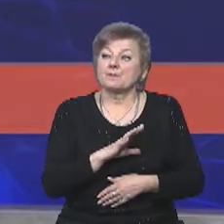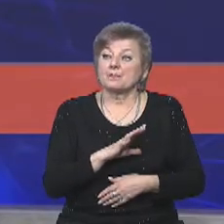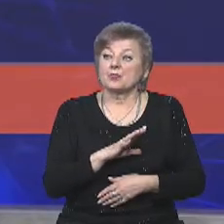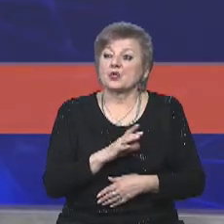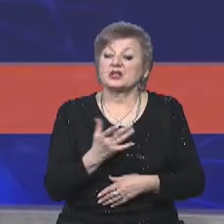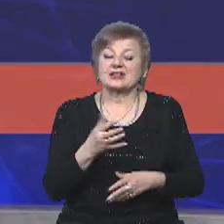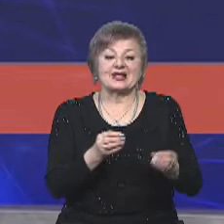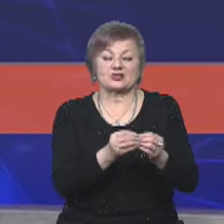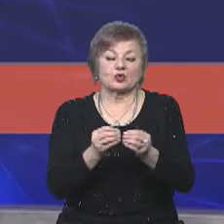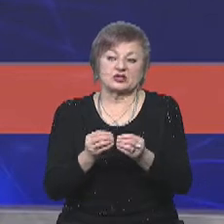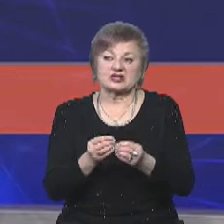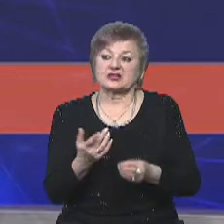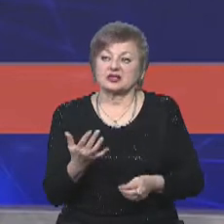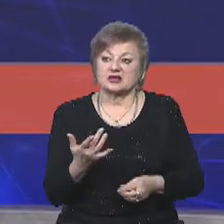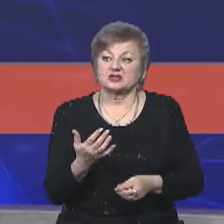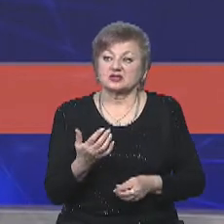несколько десятков, которые